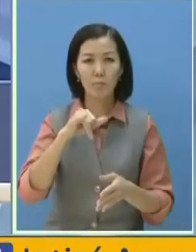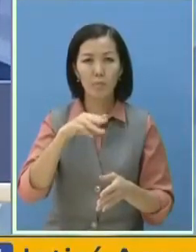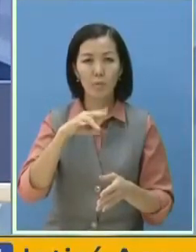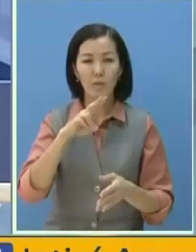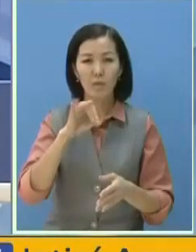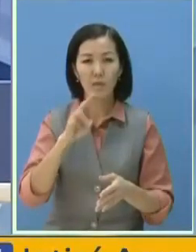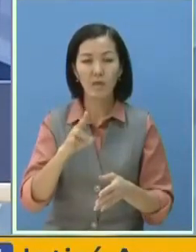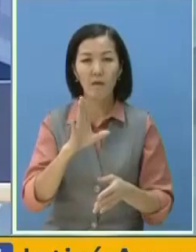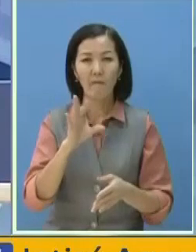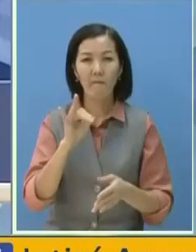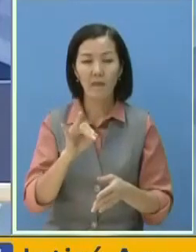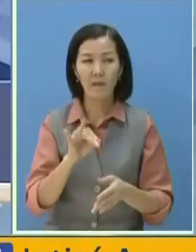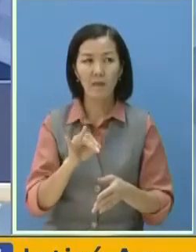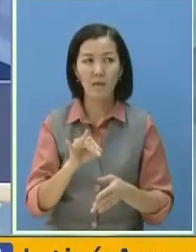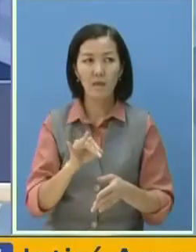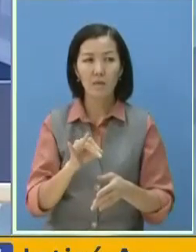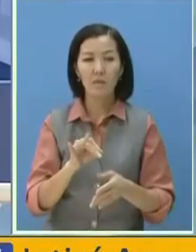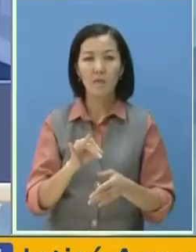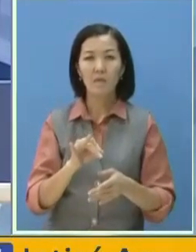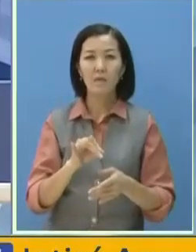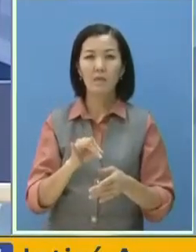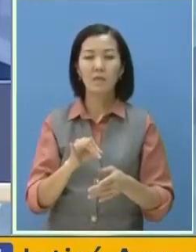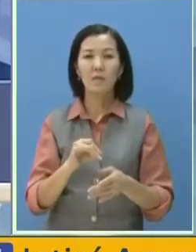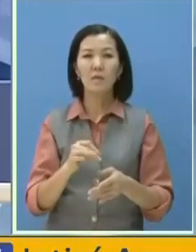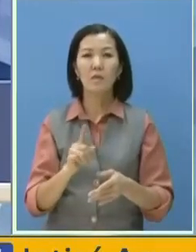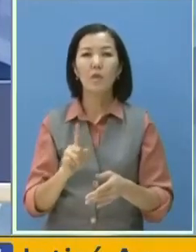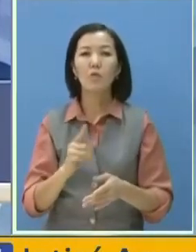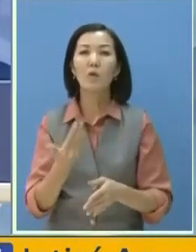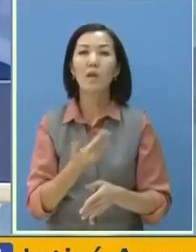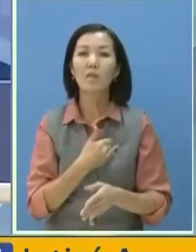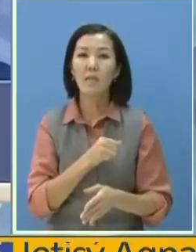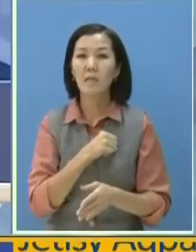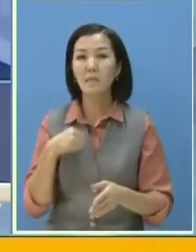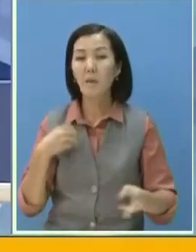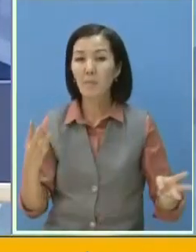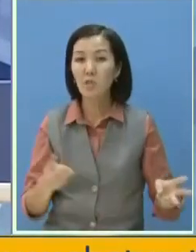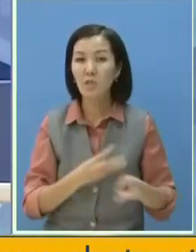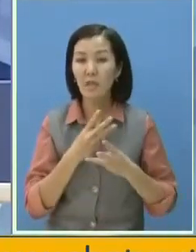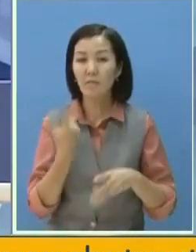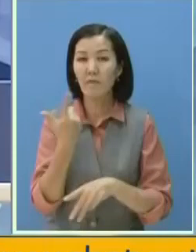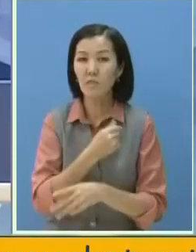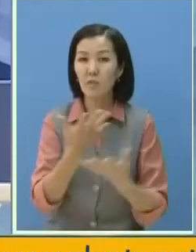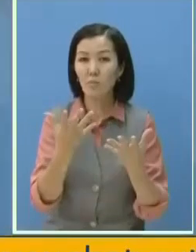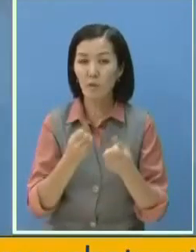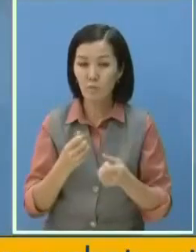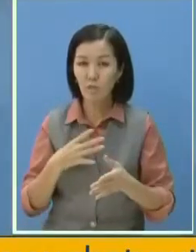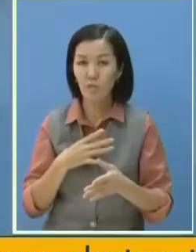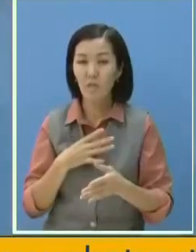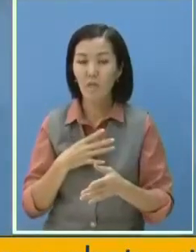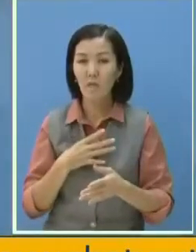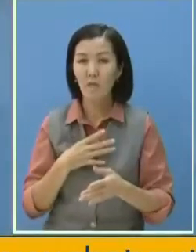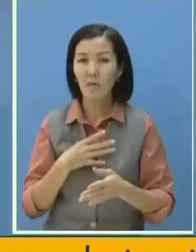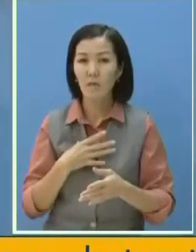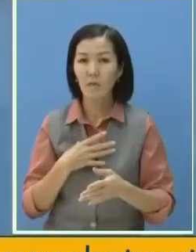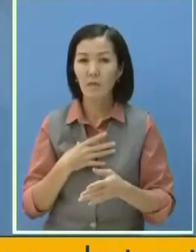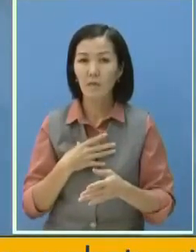какая организация, и сколько было добровольцев, насколько люди были просто-напросто вот нацелены